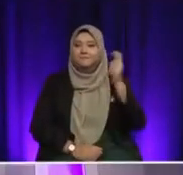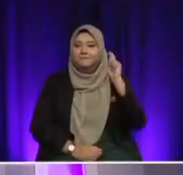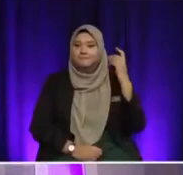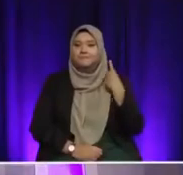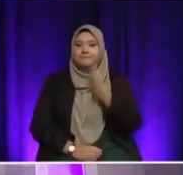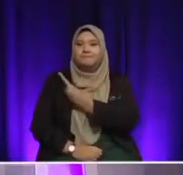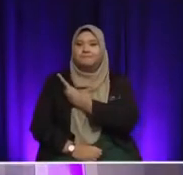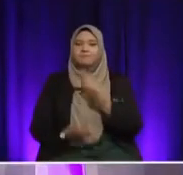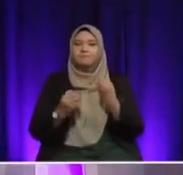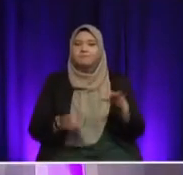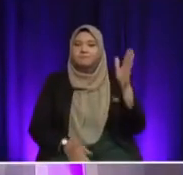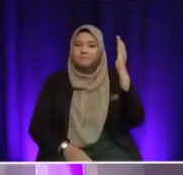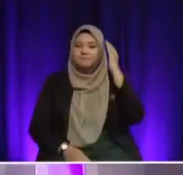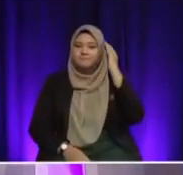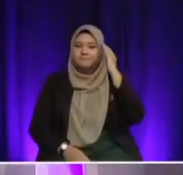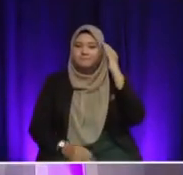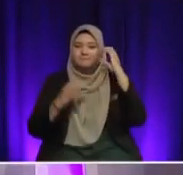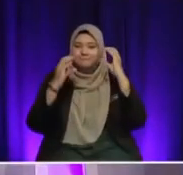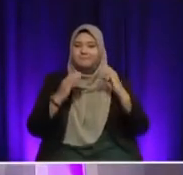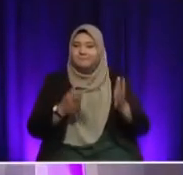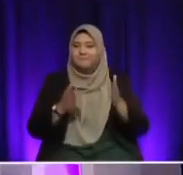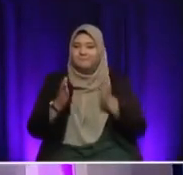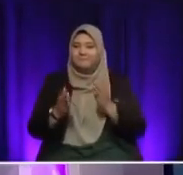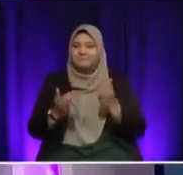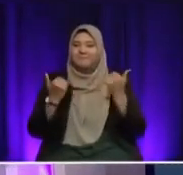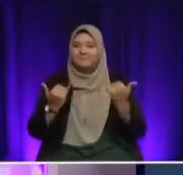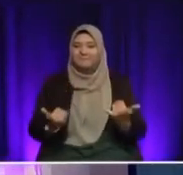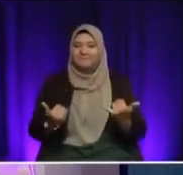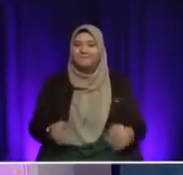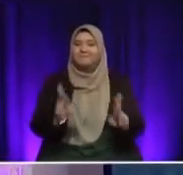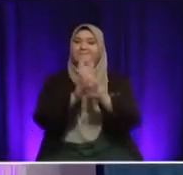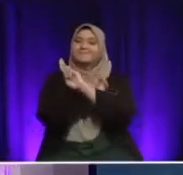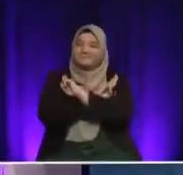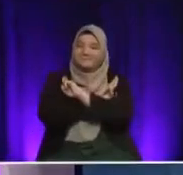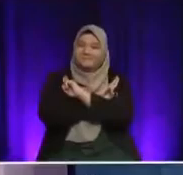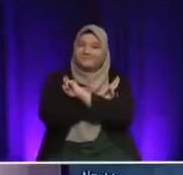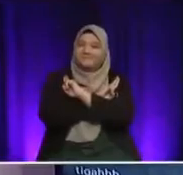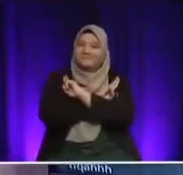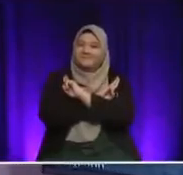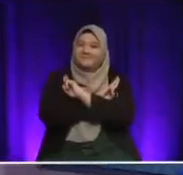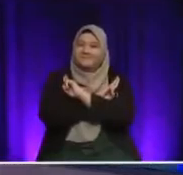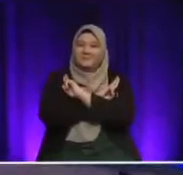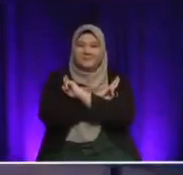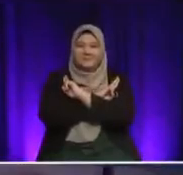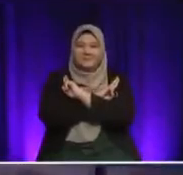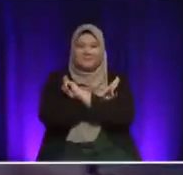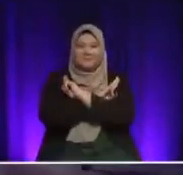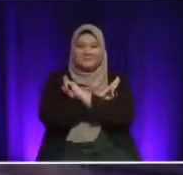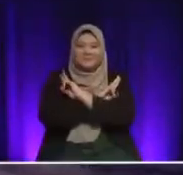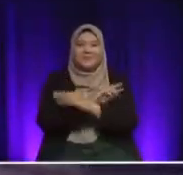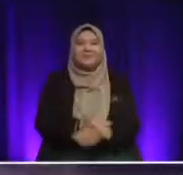untuk segmen kali ini. Kita nak rehat seketika, yang di rumah jangan ke mana-mana. Kembali selepas ini di Sukses SPM 2022, Didik TV